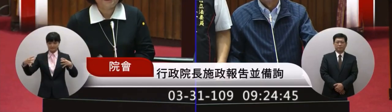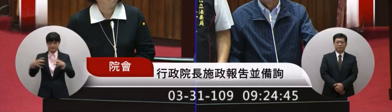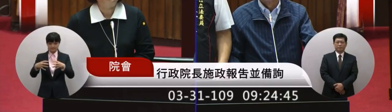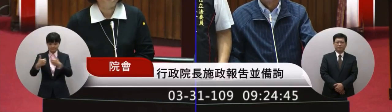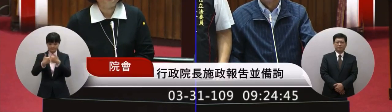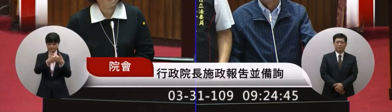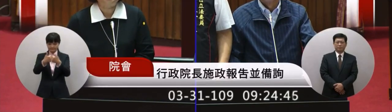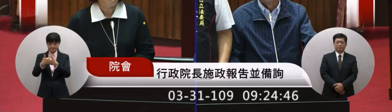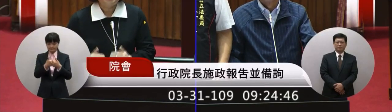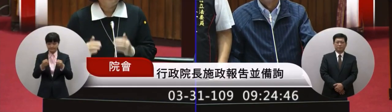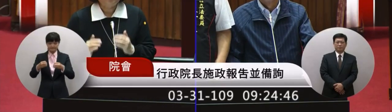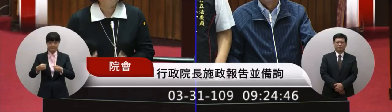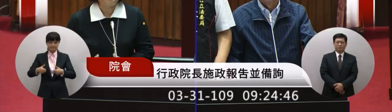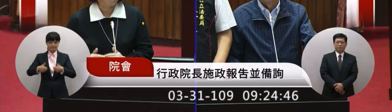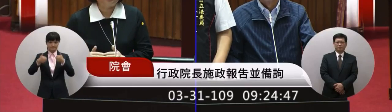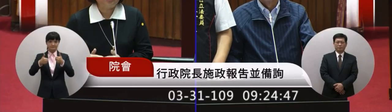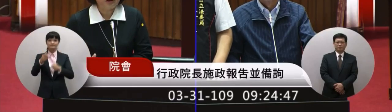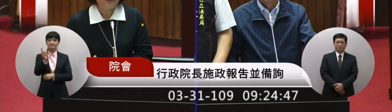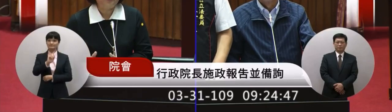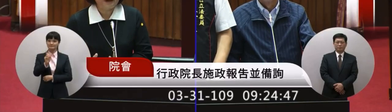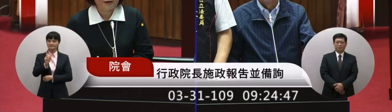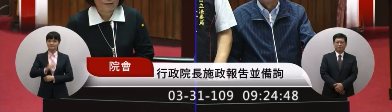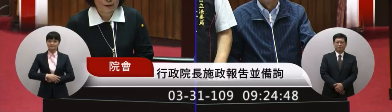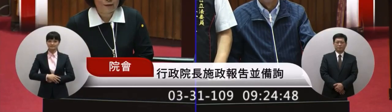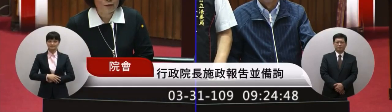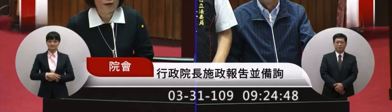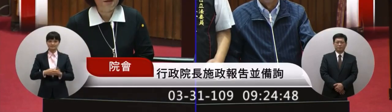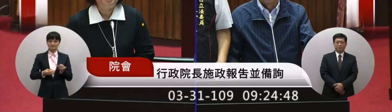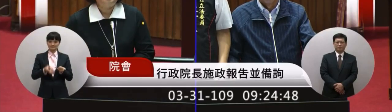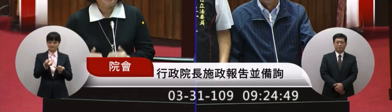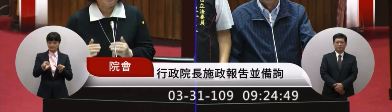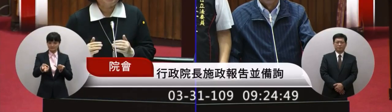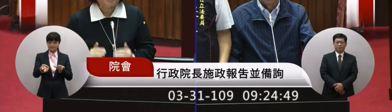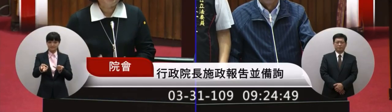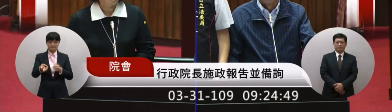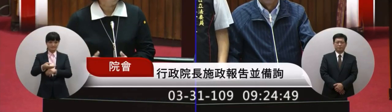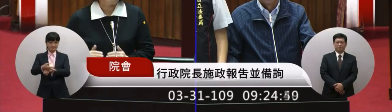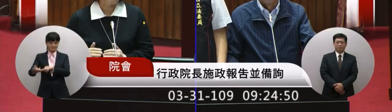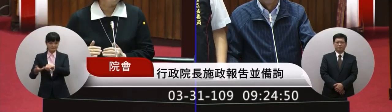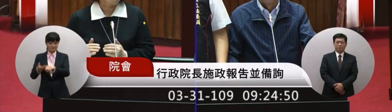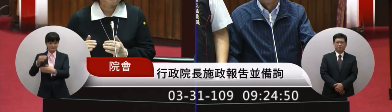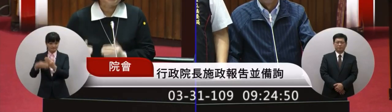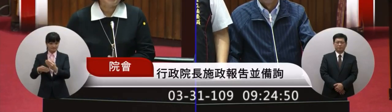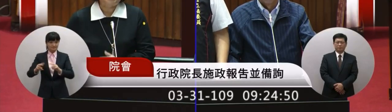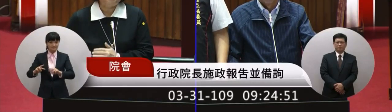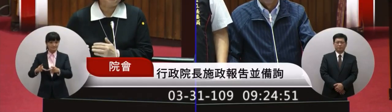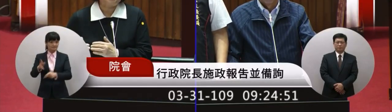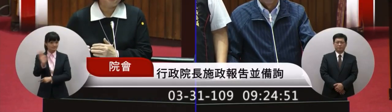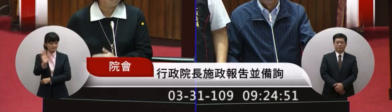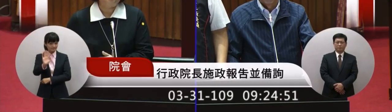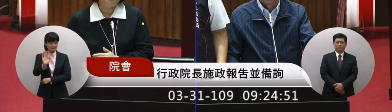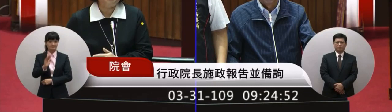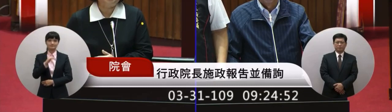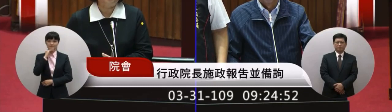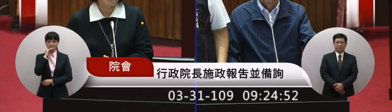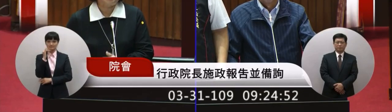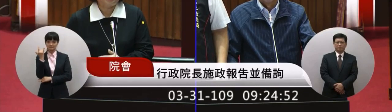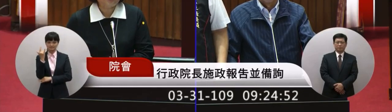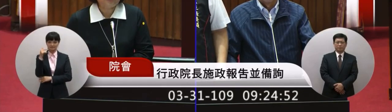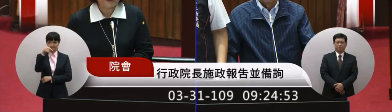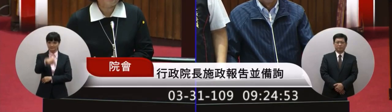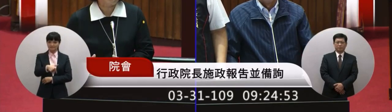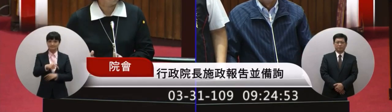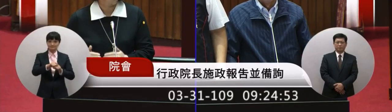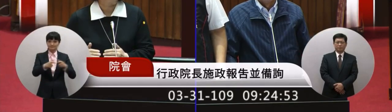的一个结论，就是不需要去修离岛条例。那只要这一个下一次的综合计划